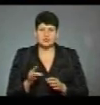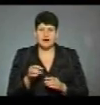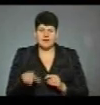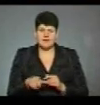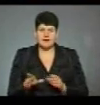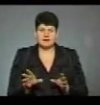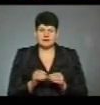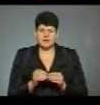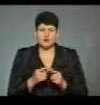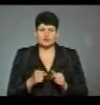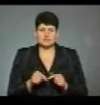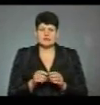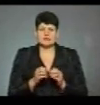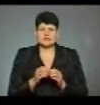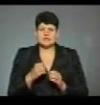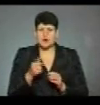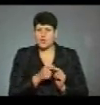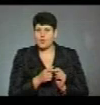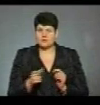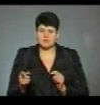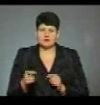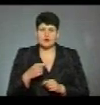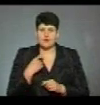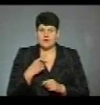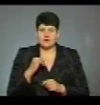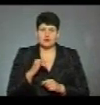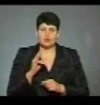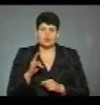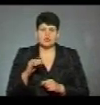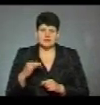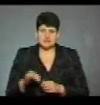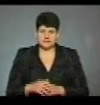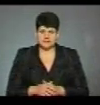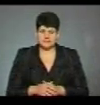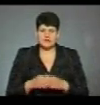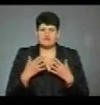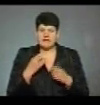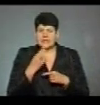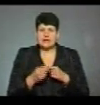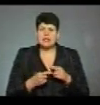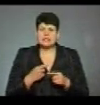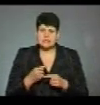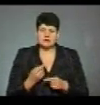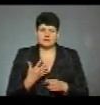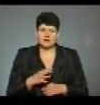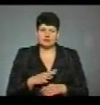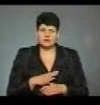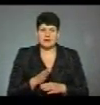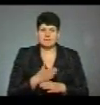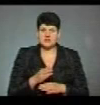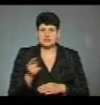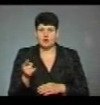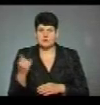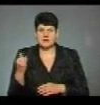Тернопільщині організовують близько 10 років, каже Ігор Кульчицький, співорганізатор заходу. Це вже традиція, яка склалася між Тернопільською і